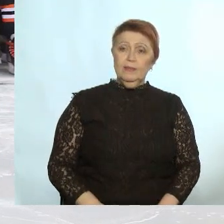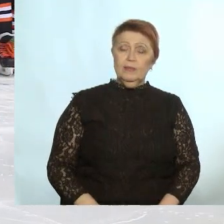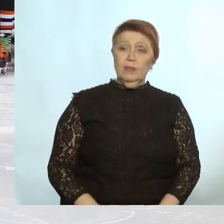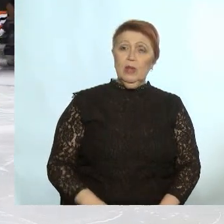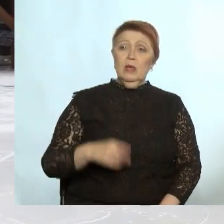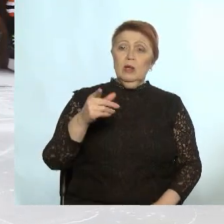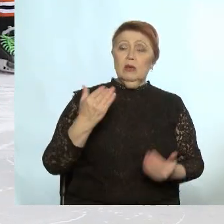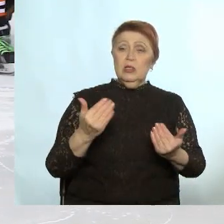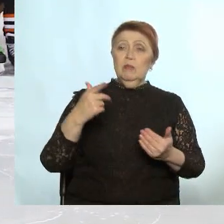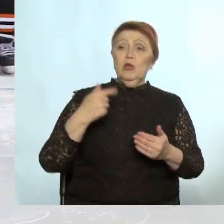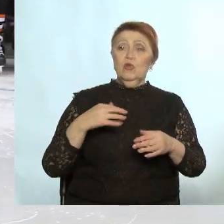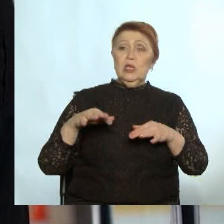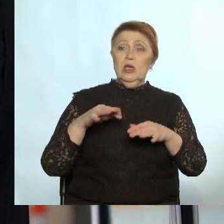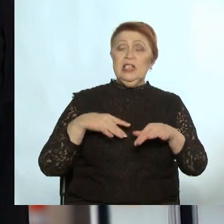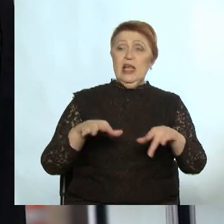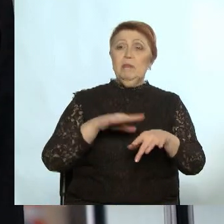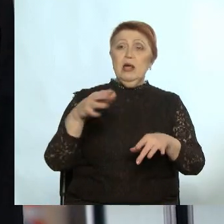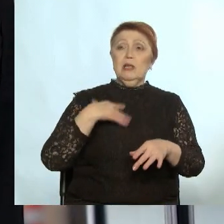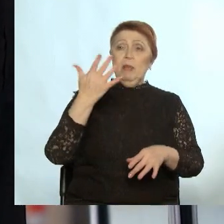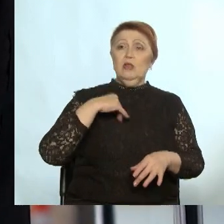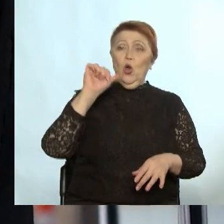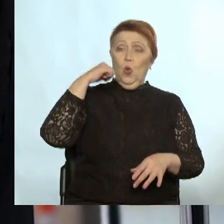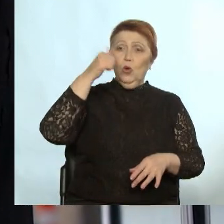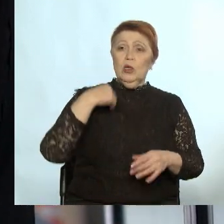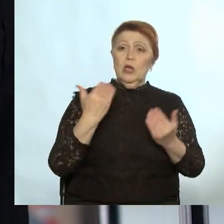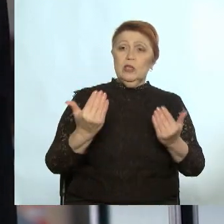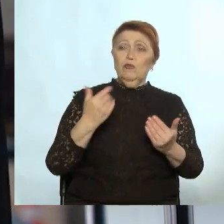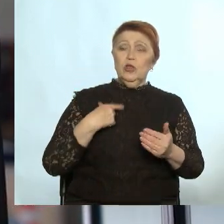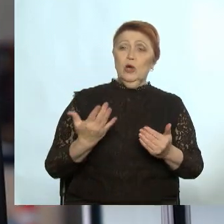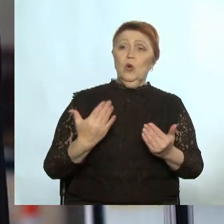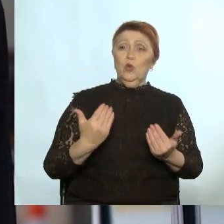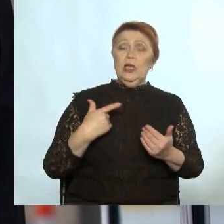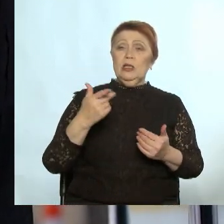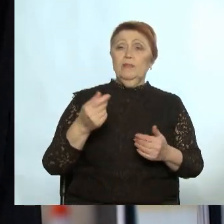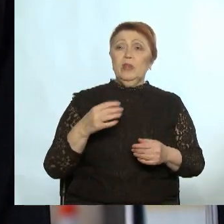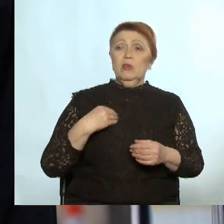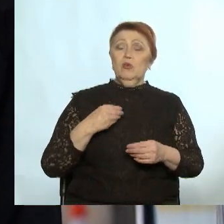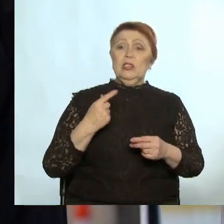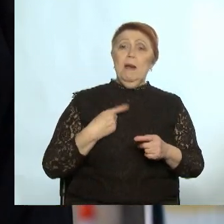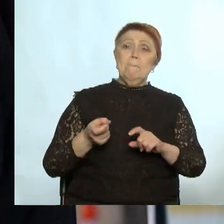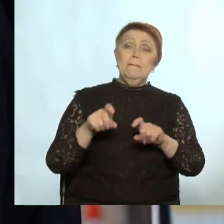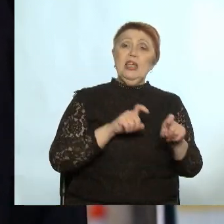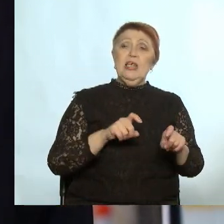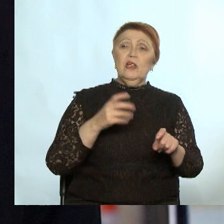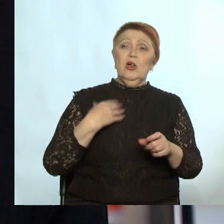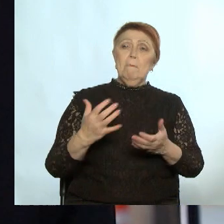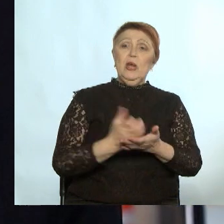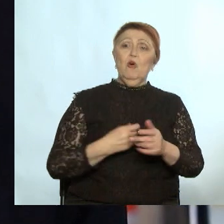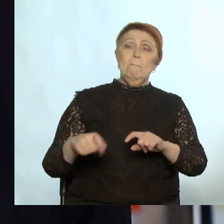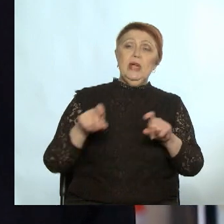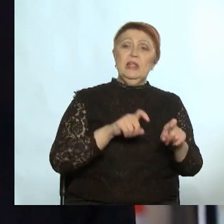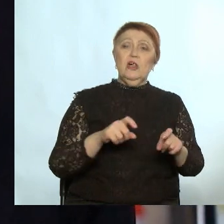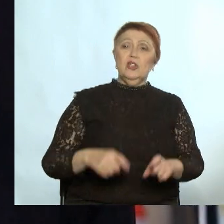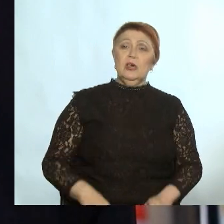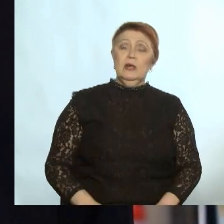ними занимаюсь я уже пятый год. Сегодня у нас такая тренировочка на передачку, на прием-передачу. Сейчас следующее